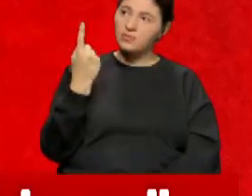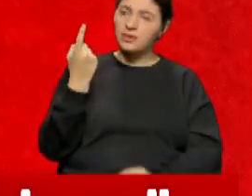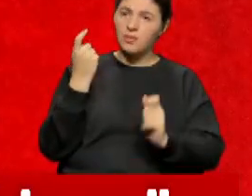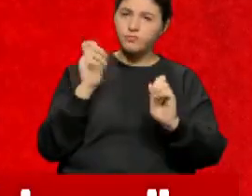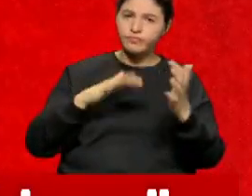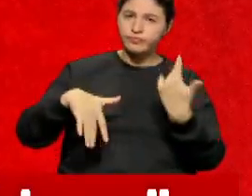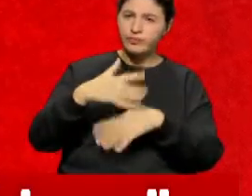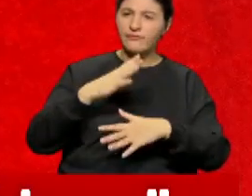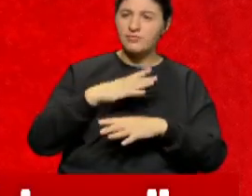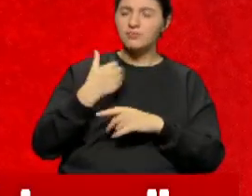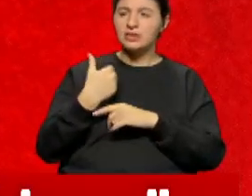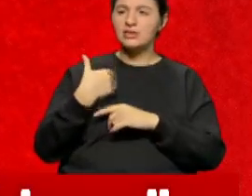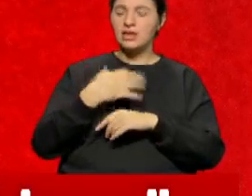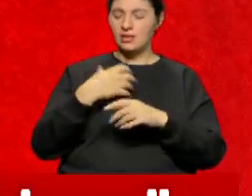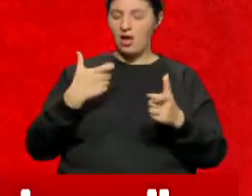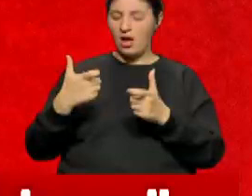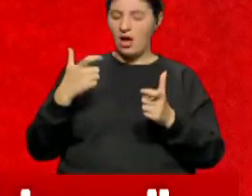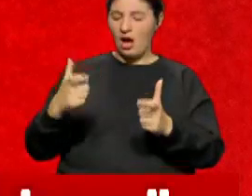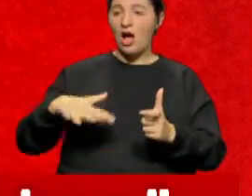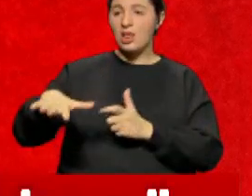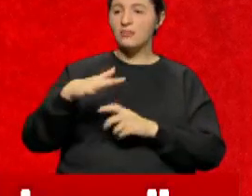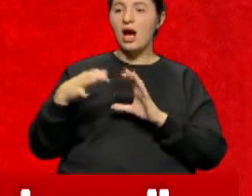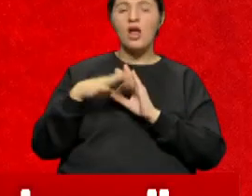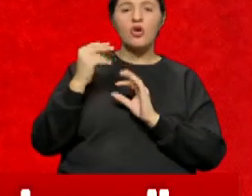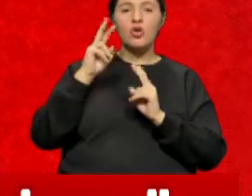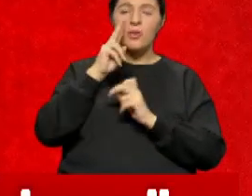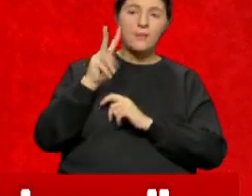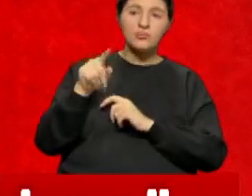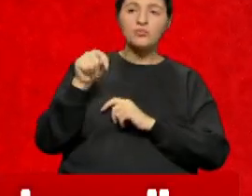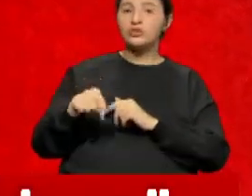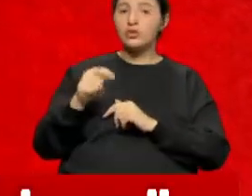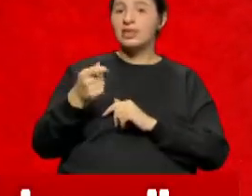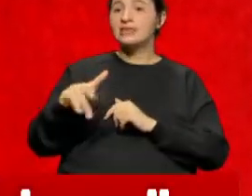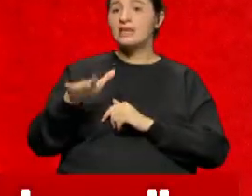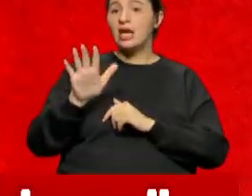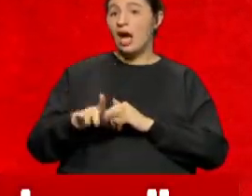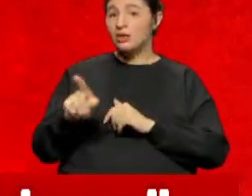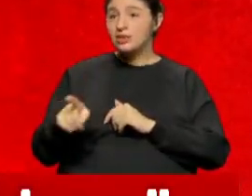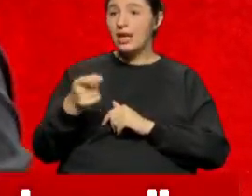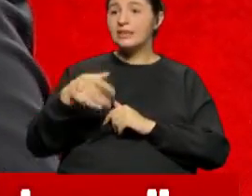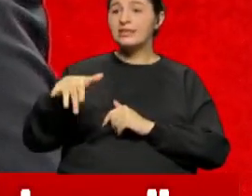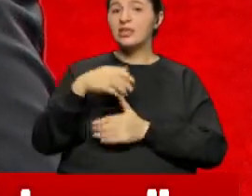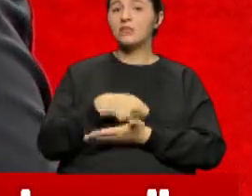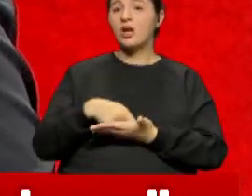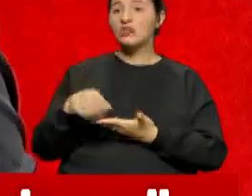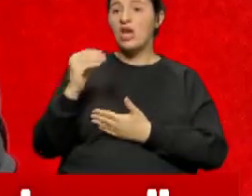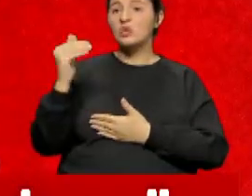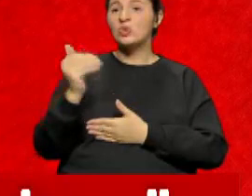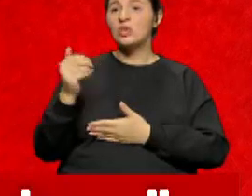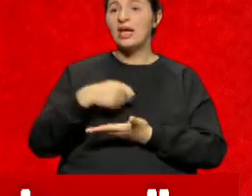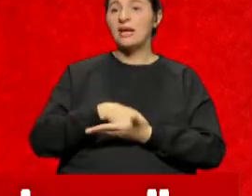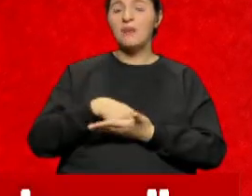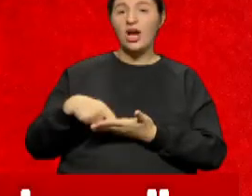bir spekülasyon var ama biz kendi alanımızı ilgilendiren açıdan baktığımızda İlker bugün işsiz kaldığında işsizlik maaşında en düşük